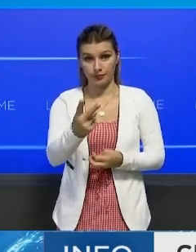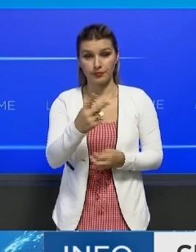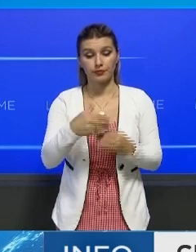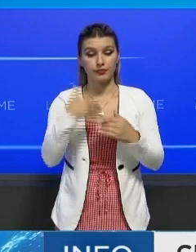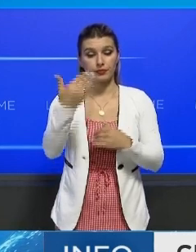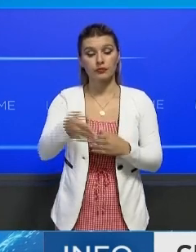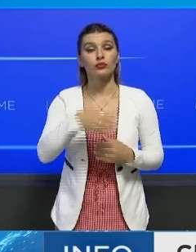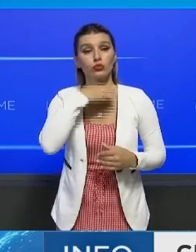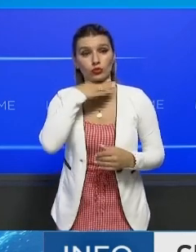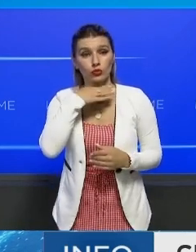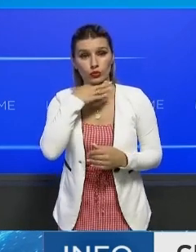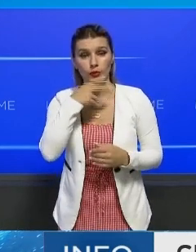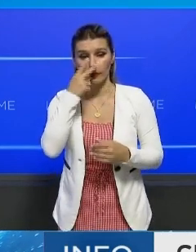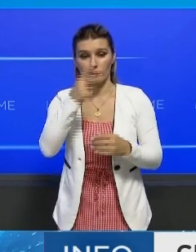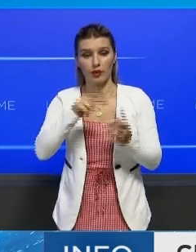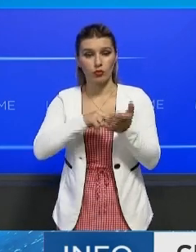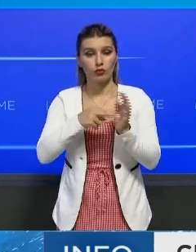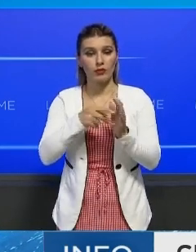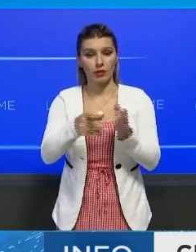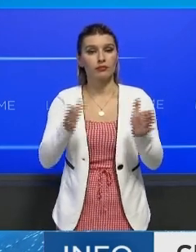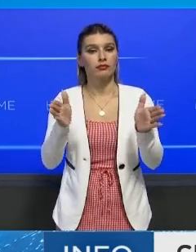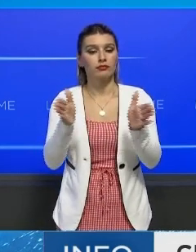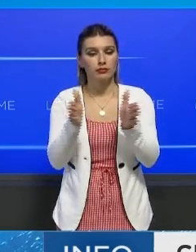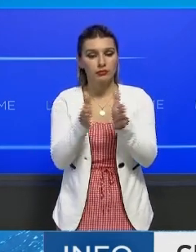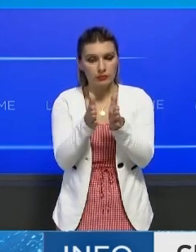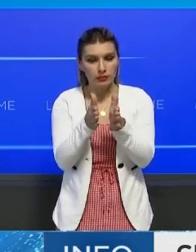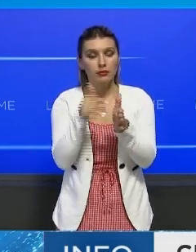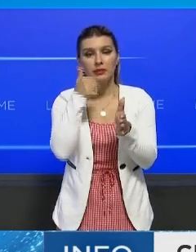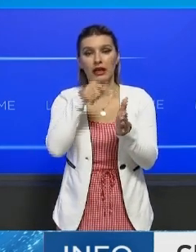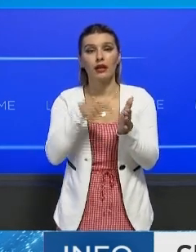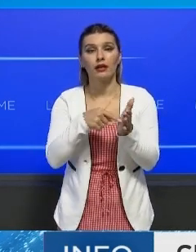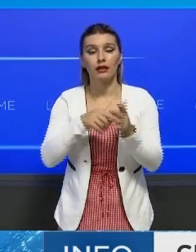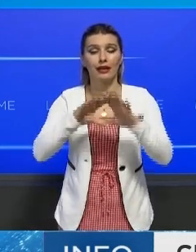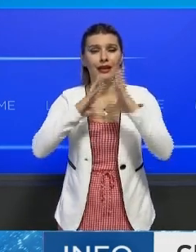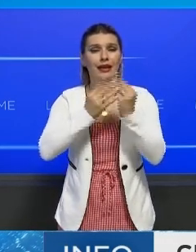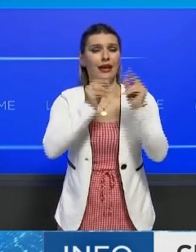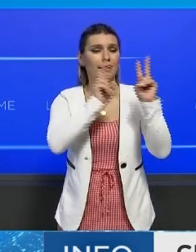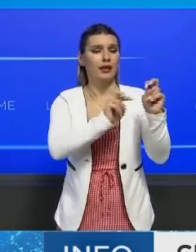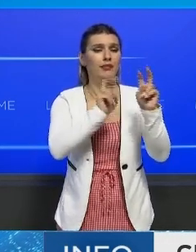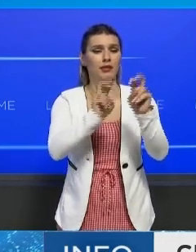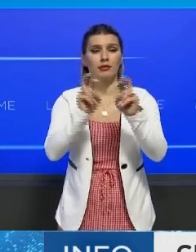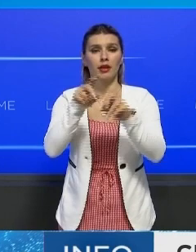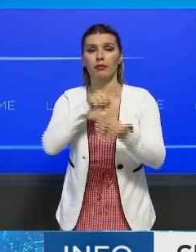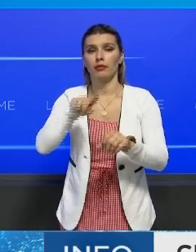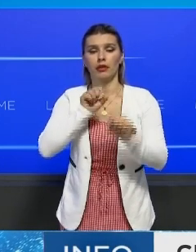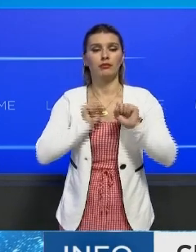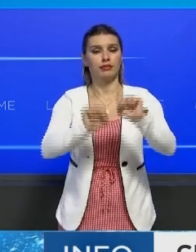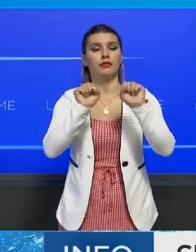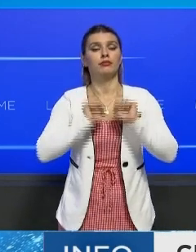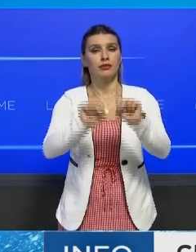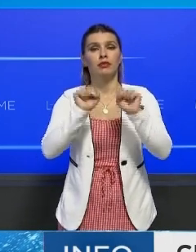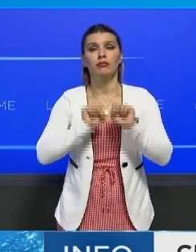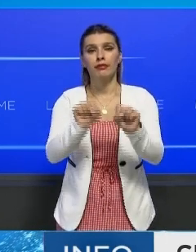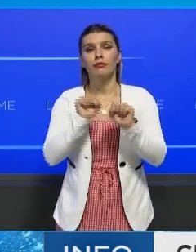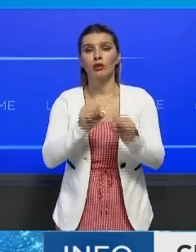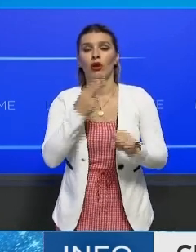ngusht, atëre kemi me arë në një pozit, kur se cilin tem, se cilin ligjë, do të ashojmë